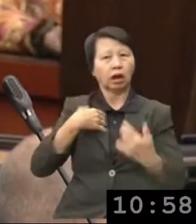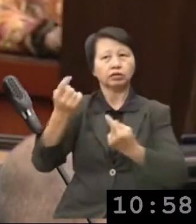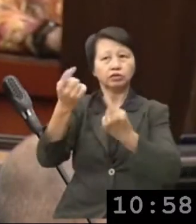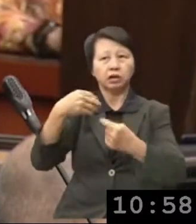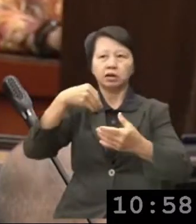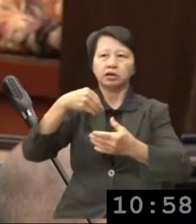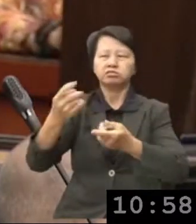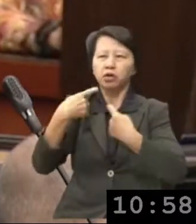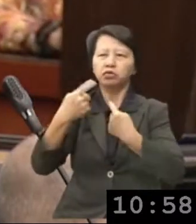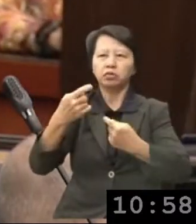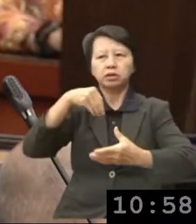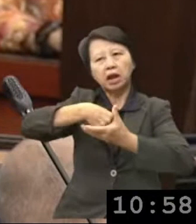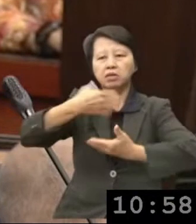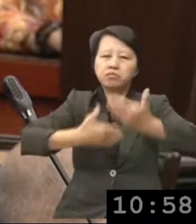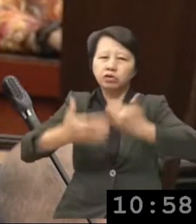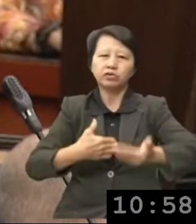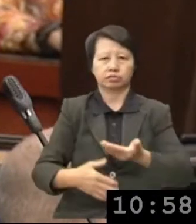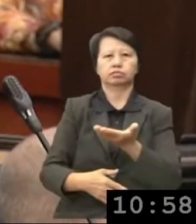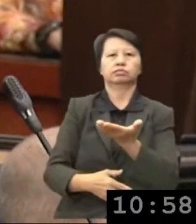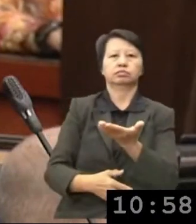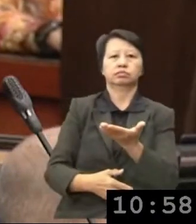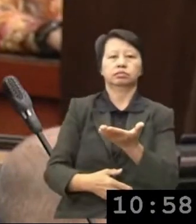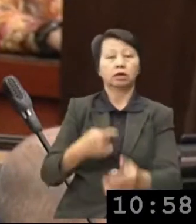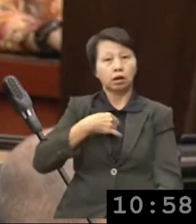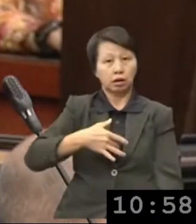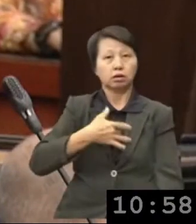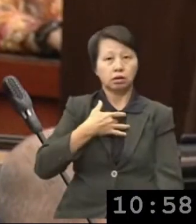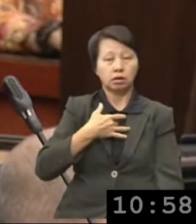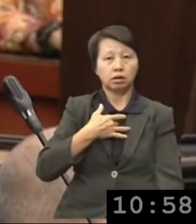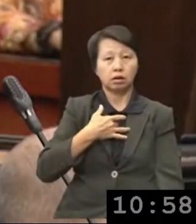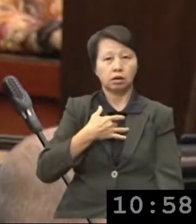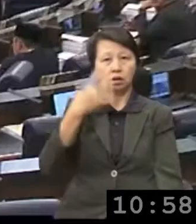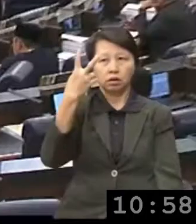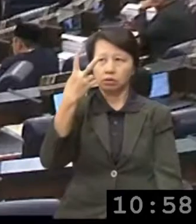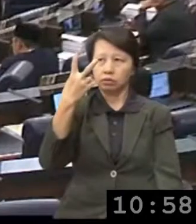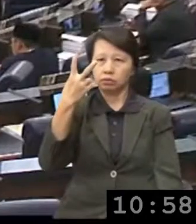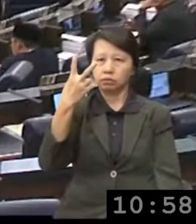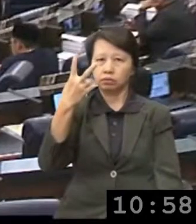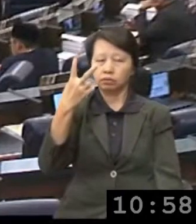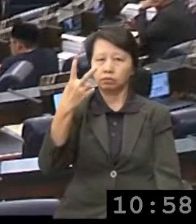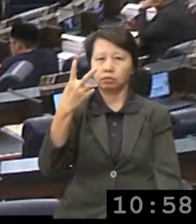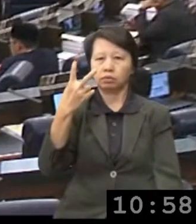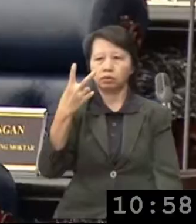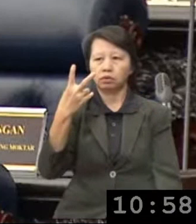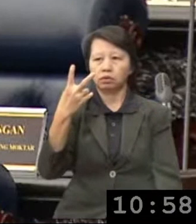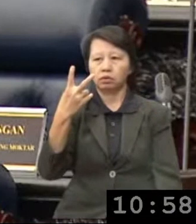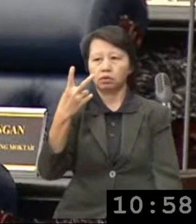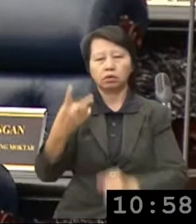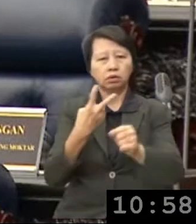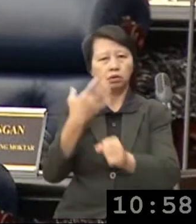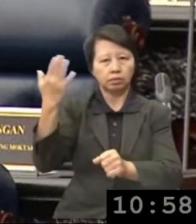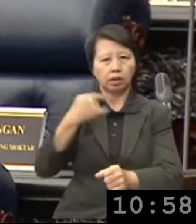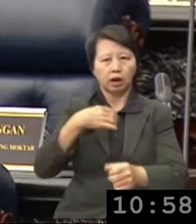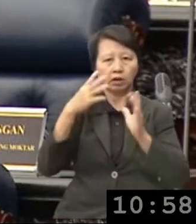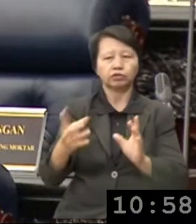dalam proses Saya rasa dua penggang yang lepas ataupun tak nama du Saya pernah